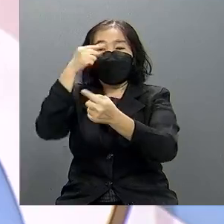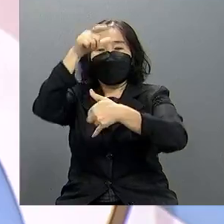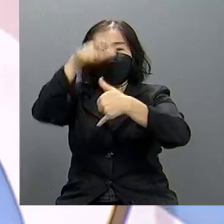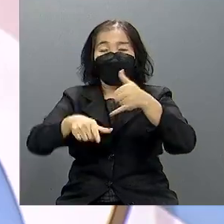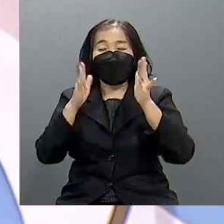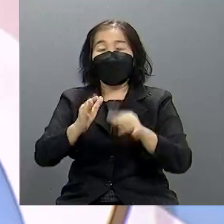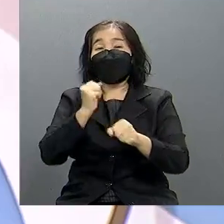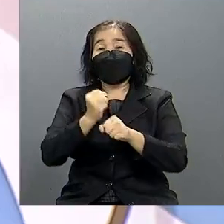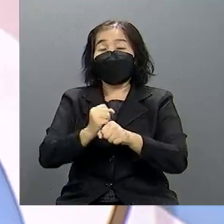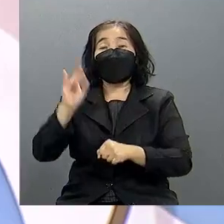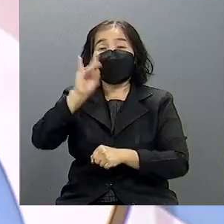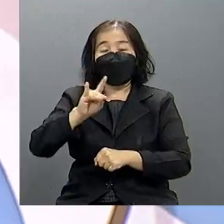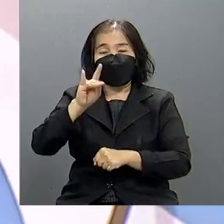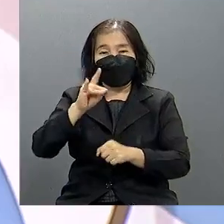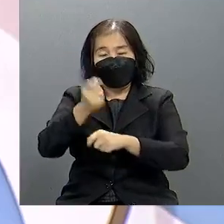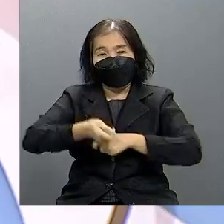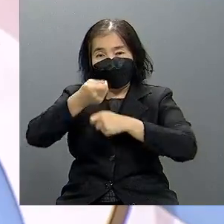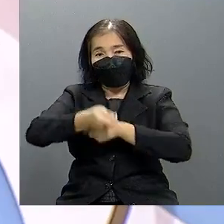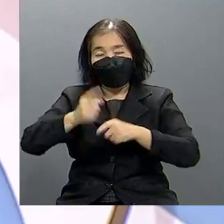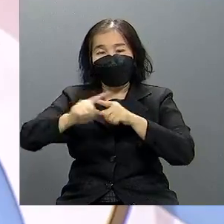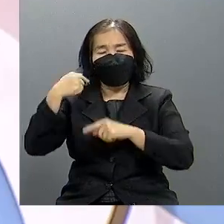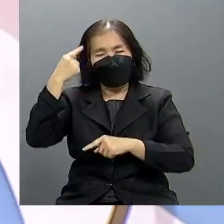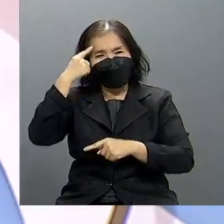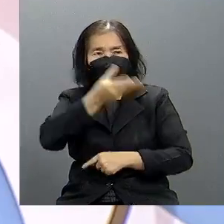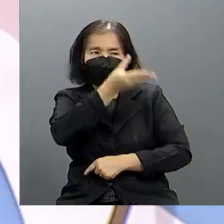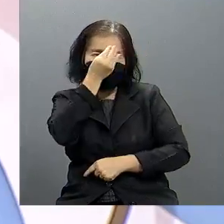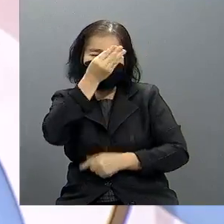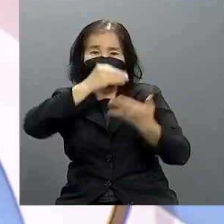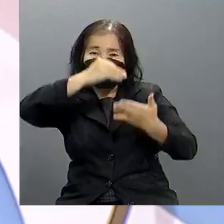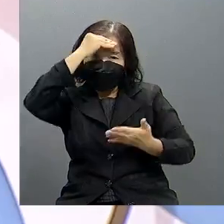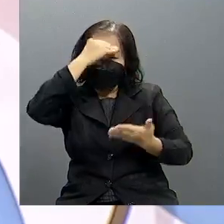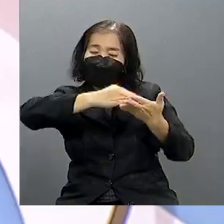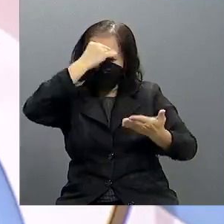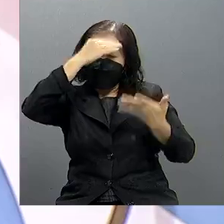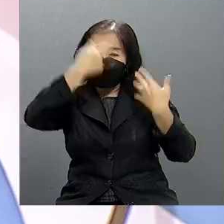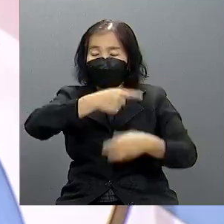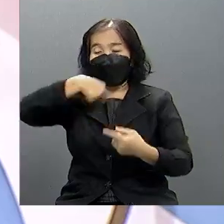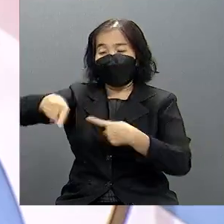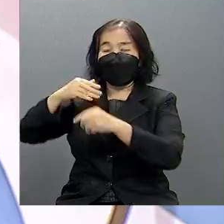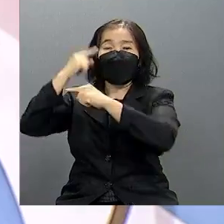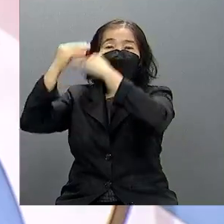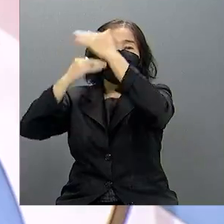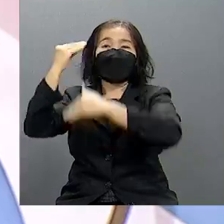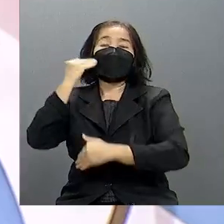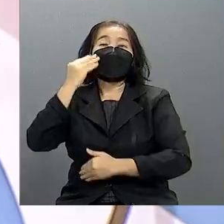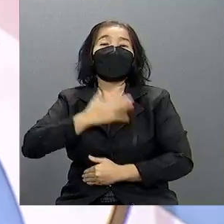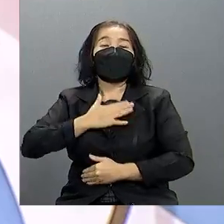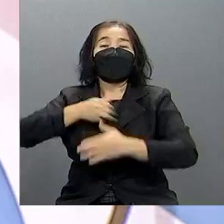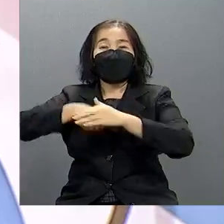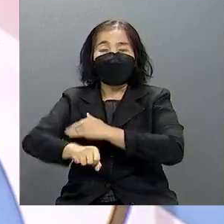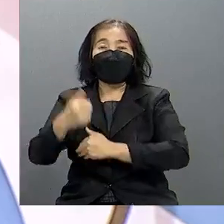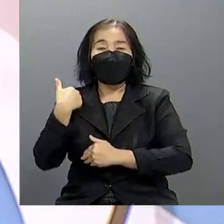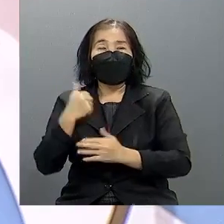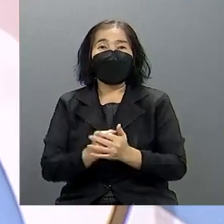หนึ่งนะคะที่ได้นำเอาความรู้ที่ได้ร่ำเรียนมานะคะไปพัฒนาบ้านเกิดของเขาจนทำให้ SP Farm Stay นะคะในปัจ